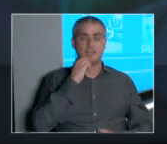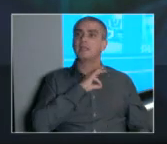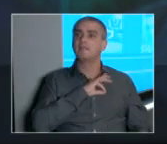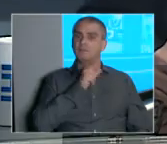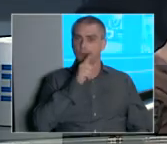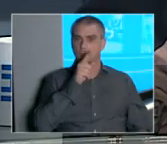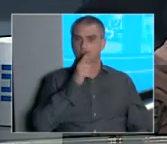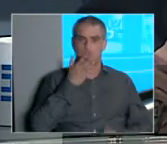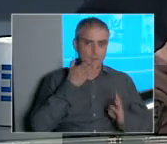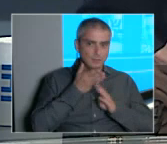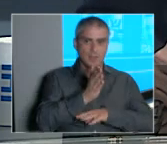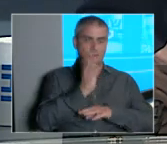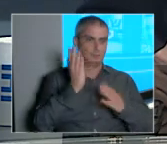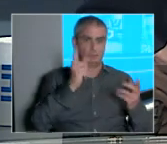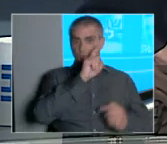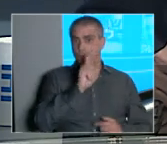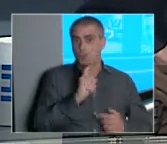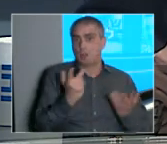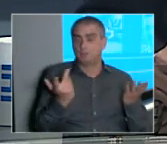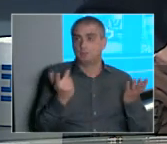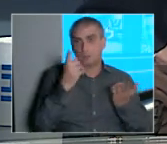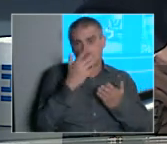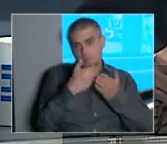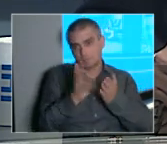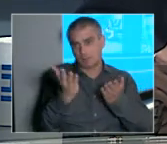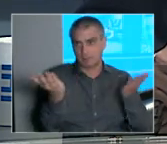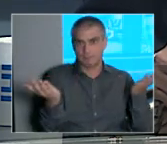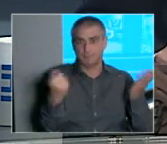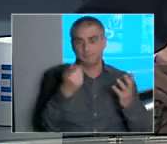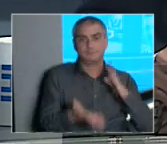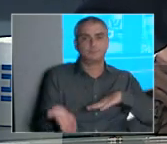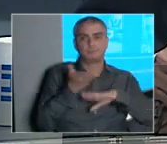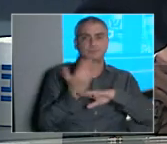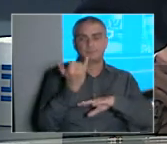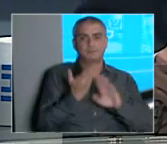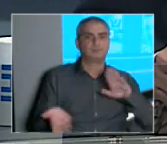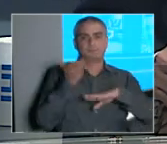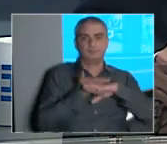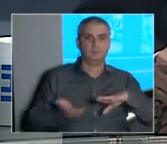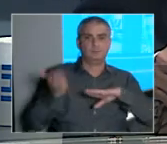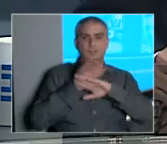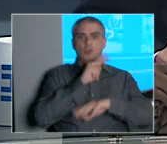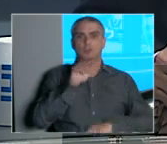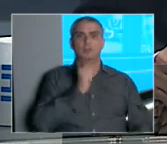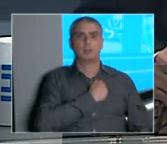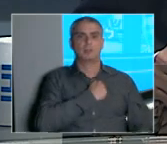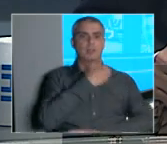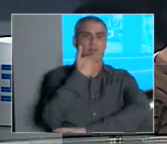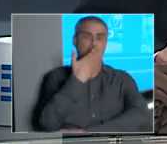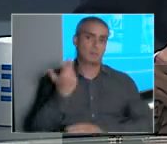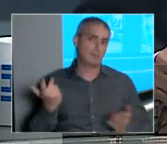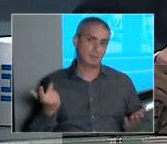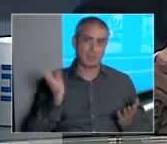הוא מתפרץ לדלת פתוחה. יכול להיות שבמידה רבה אתם פתחתם אותה בזה שהעליתם כל הזמן על סדר היום נושאי דת ומדינה,